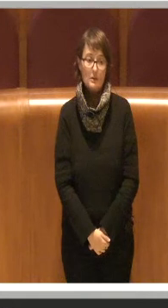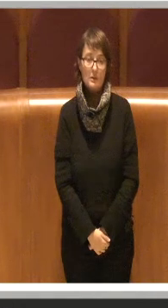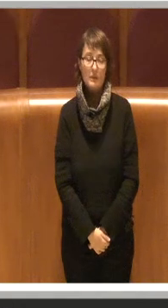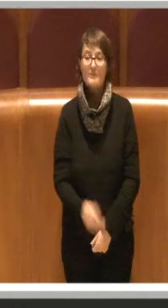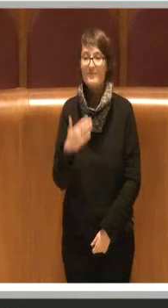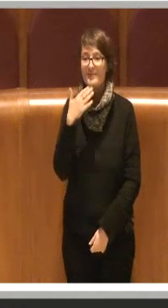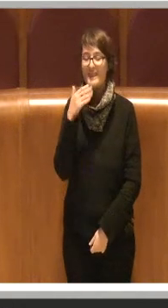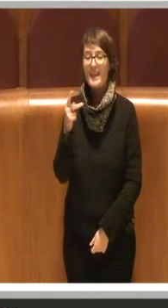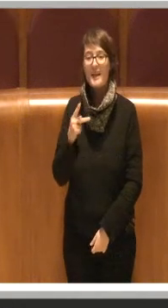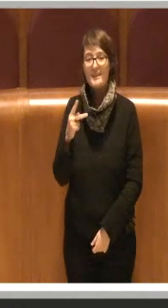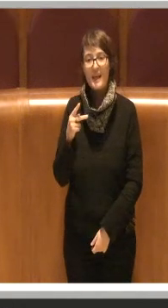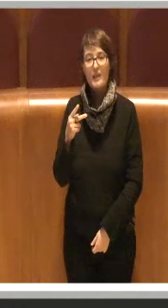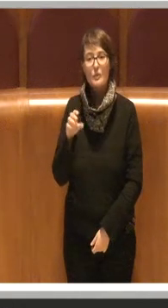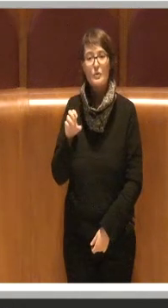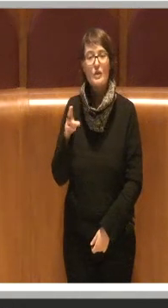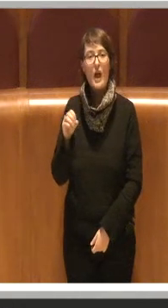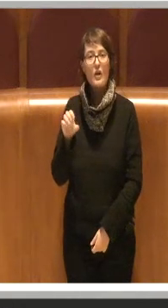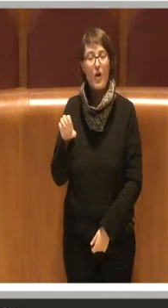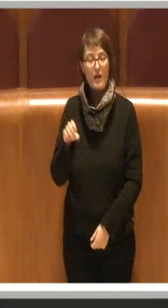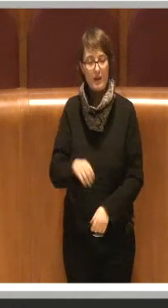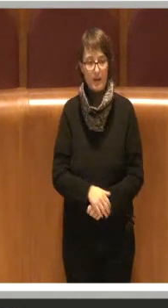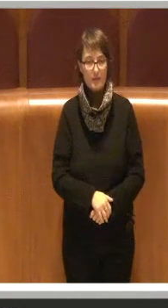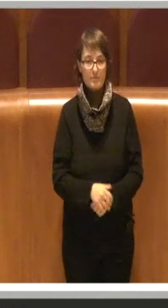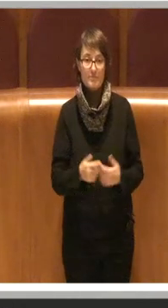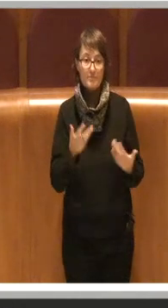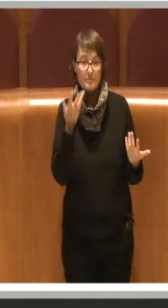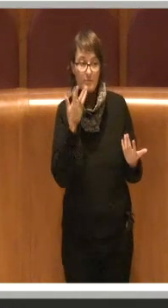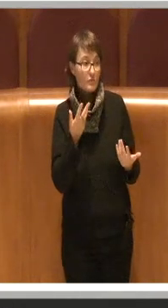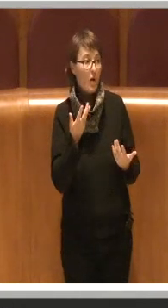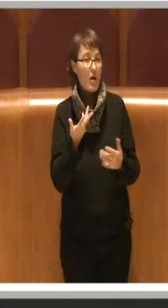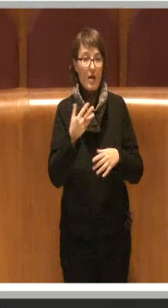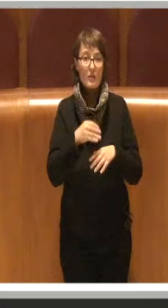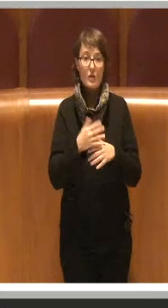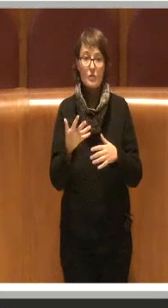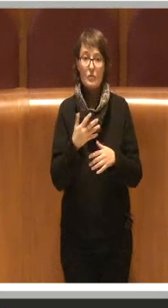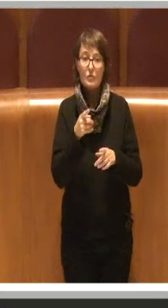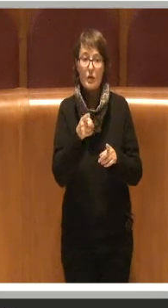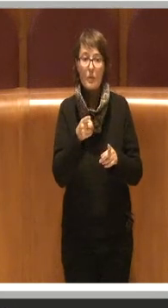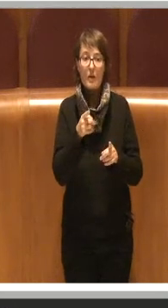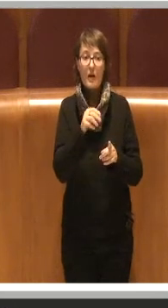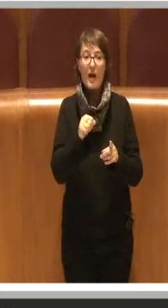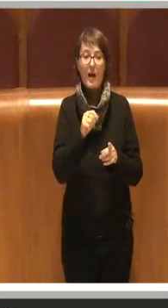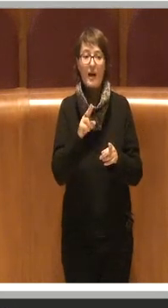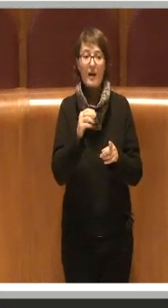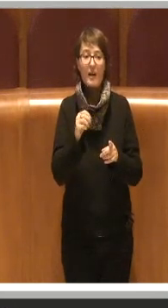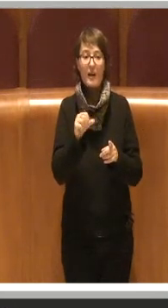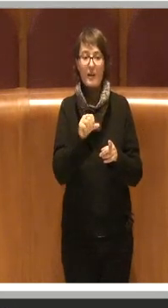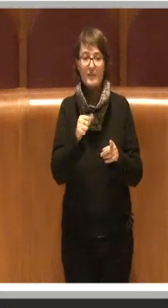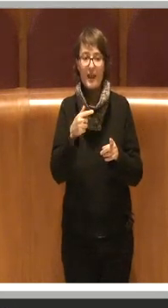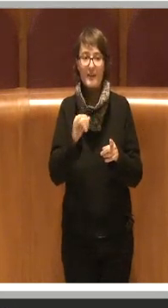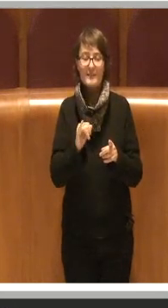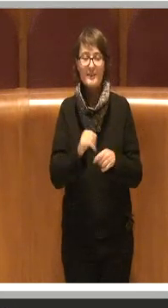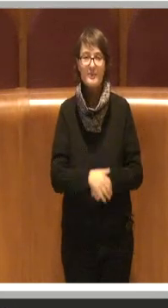Grazie Katiuscia Eroe. Verifichiamo se vuole aggiungere qualcosa Anna Laura Rosati.